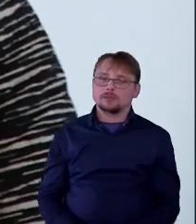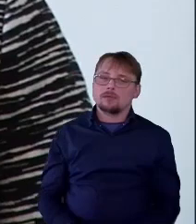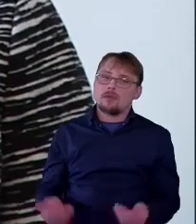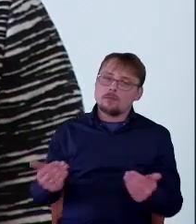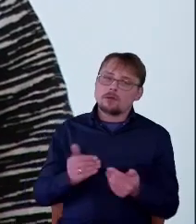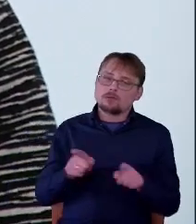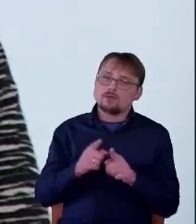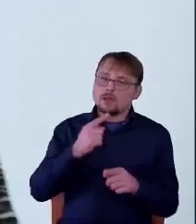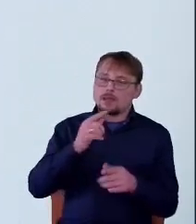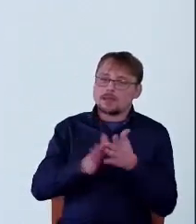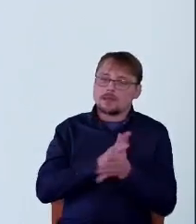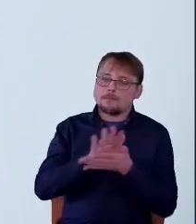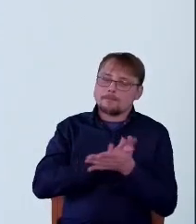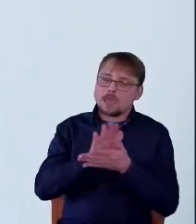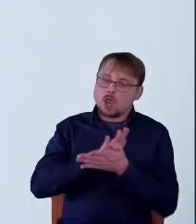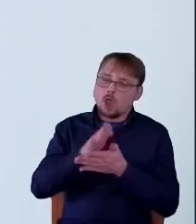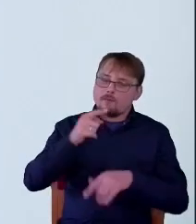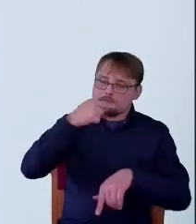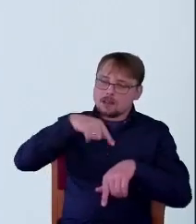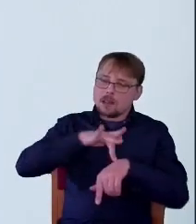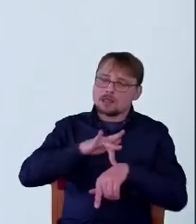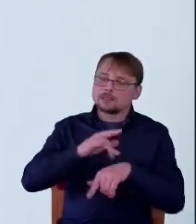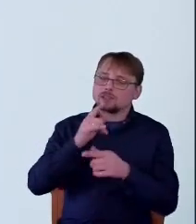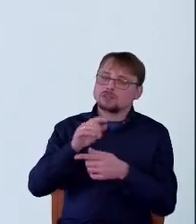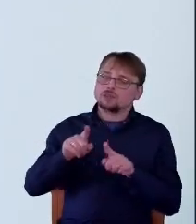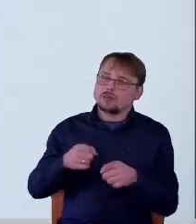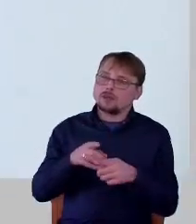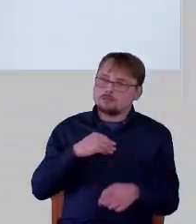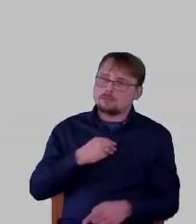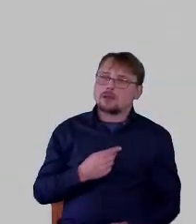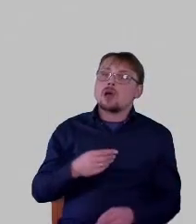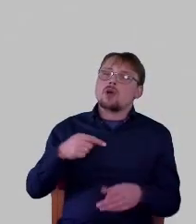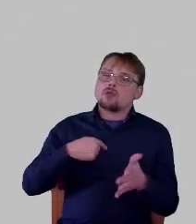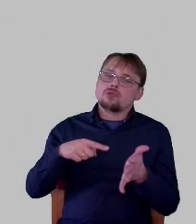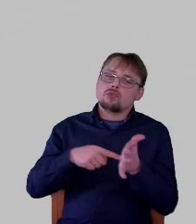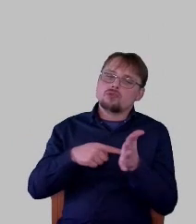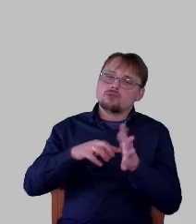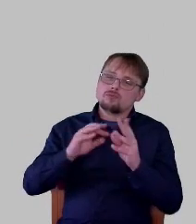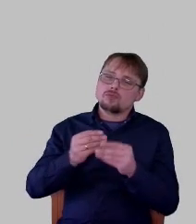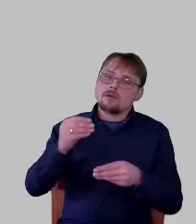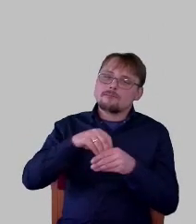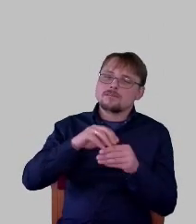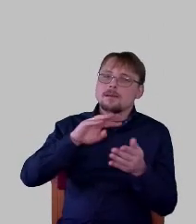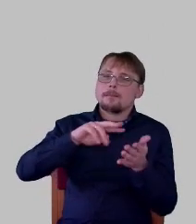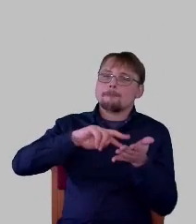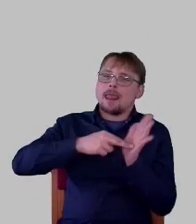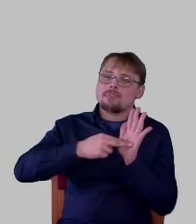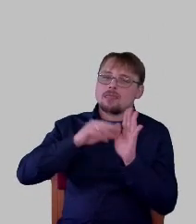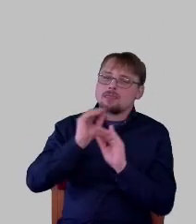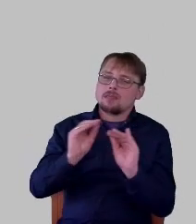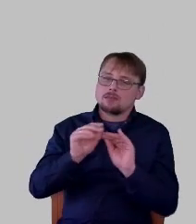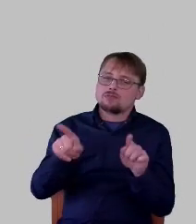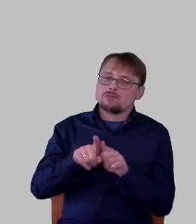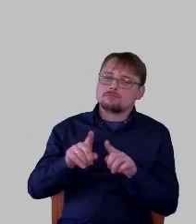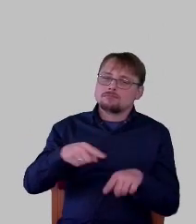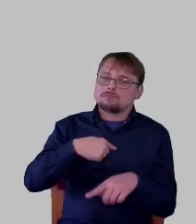nauki języka migowego. I te rozwiązania są zawarte w ramowych planach nauczania. No i wreszcie wyposażenie ucznia